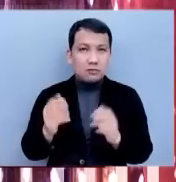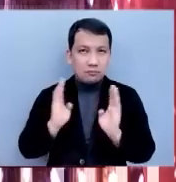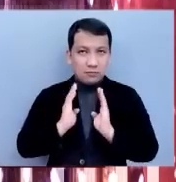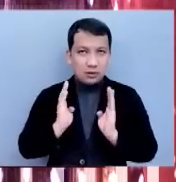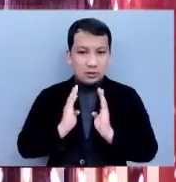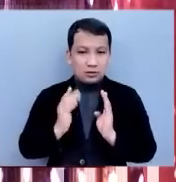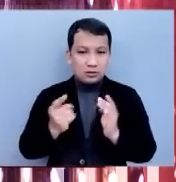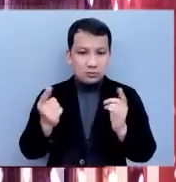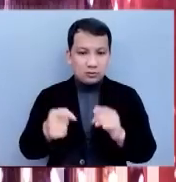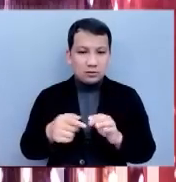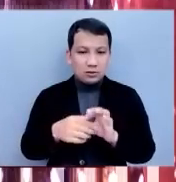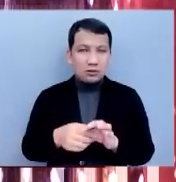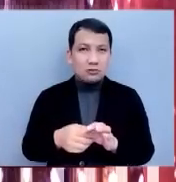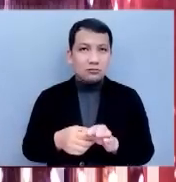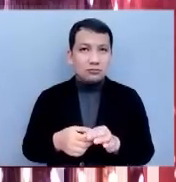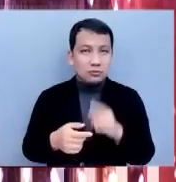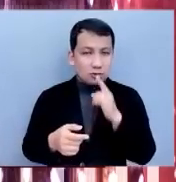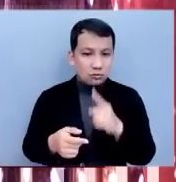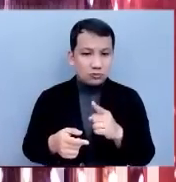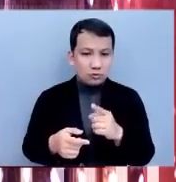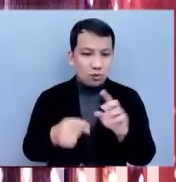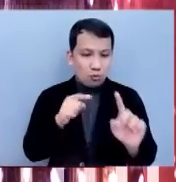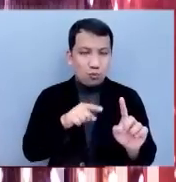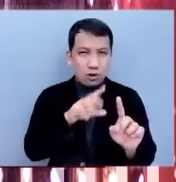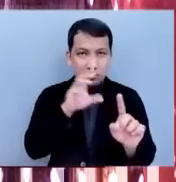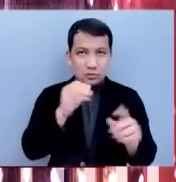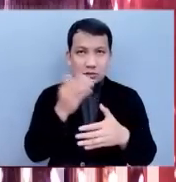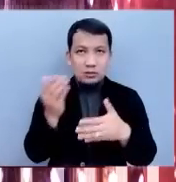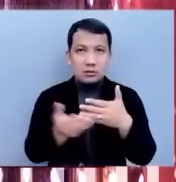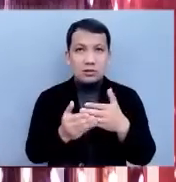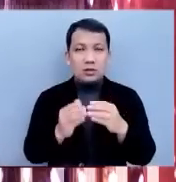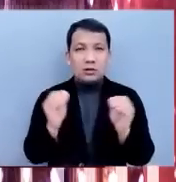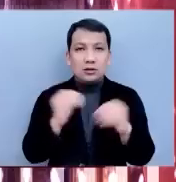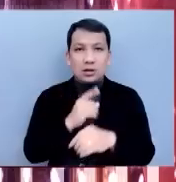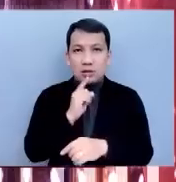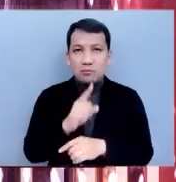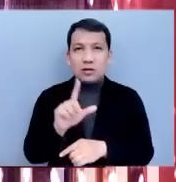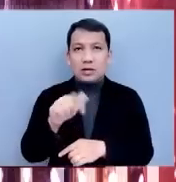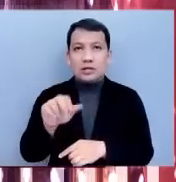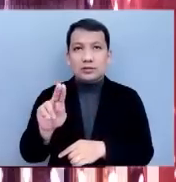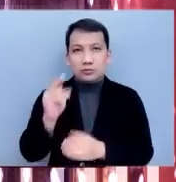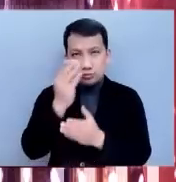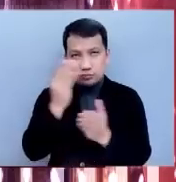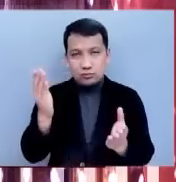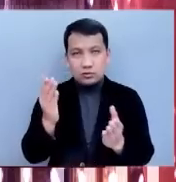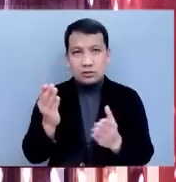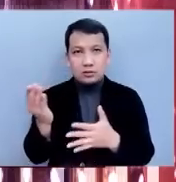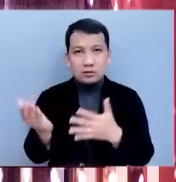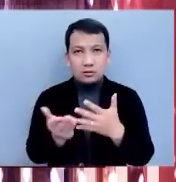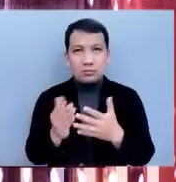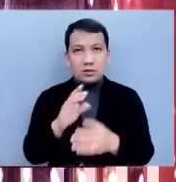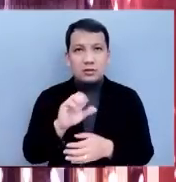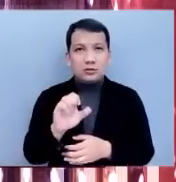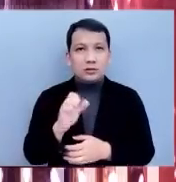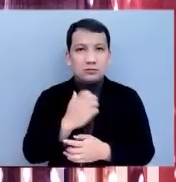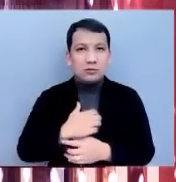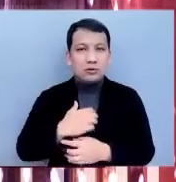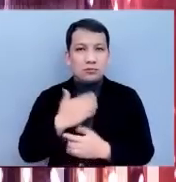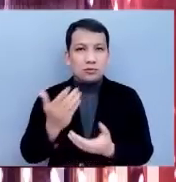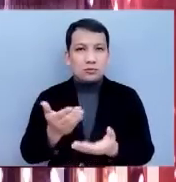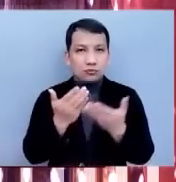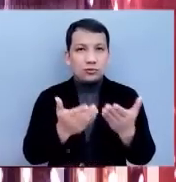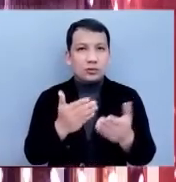insidente. Sakaling matukoy ang mga salarin, desidido ang mga opisyal ng lokal na pamahalaan na magsampa ng kaso. Nagbabalita mula